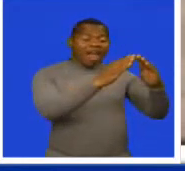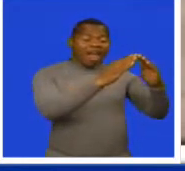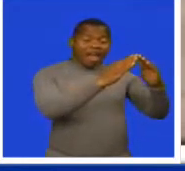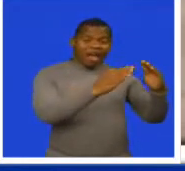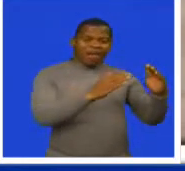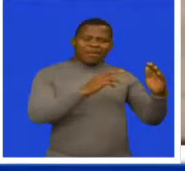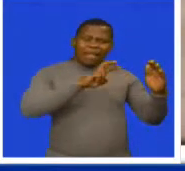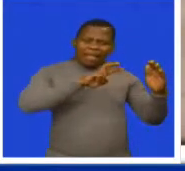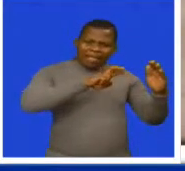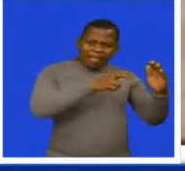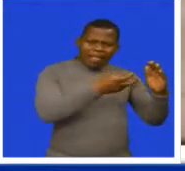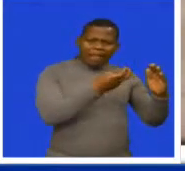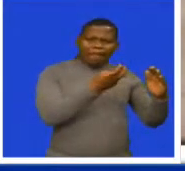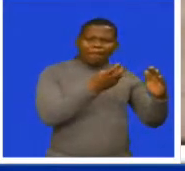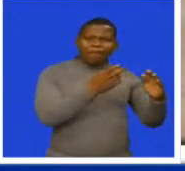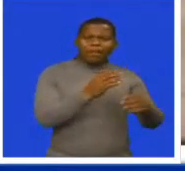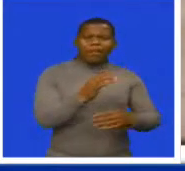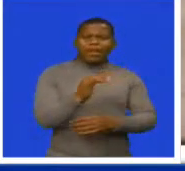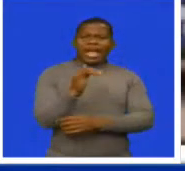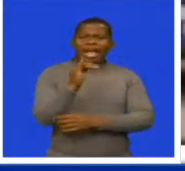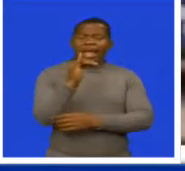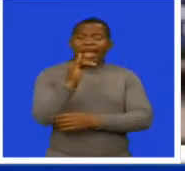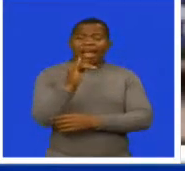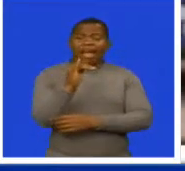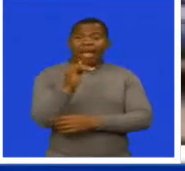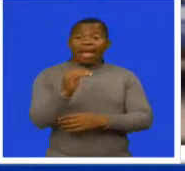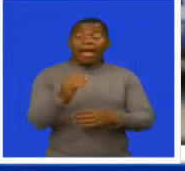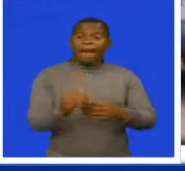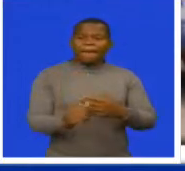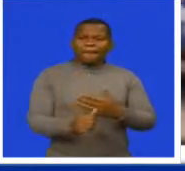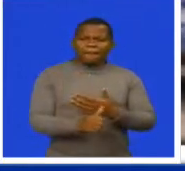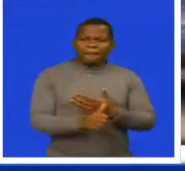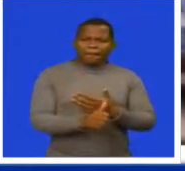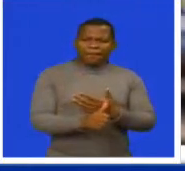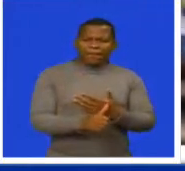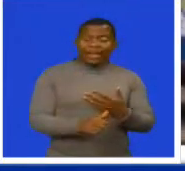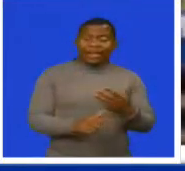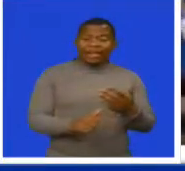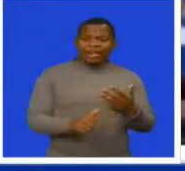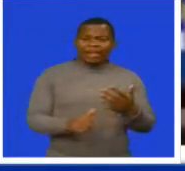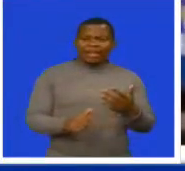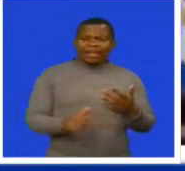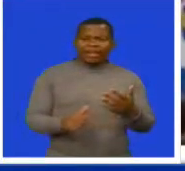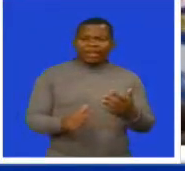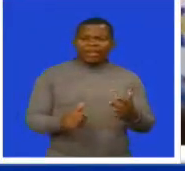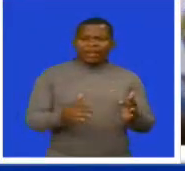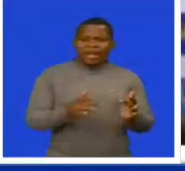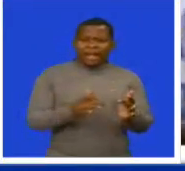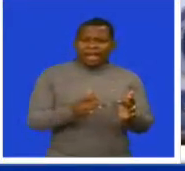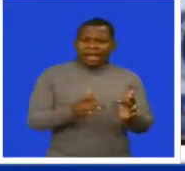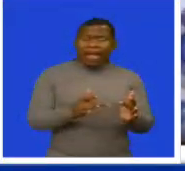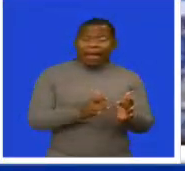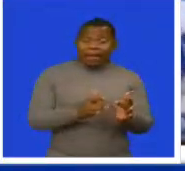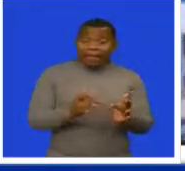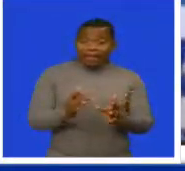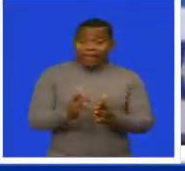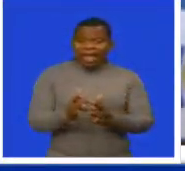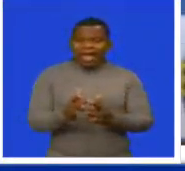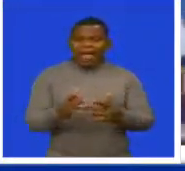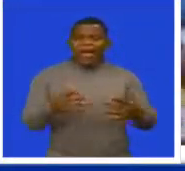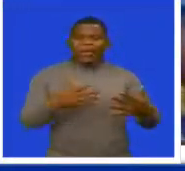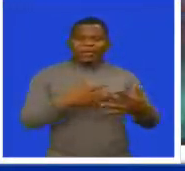ngeminyaka wa-2020 lapho khona kuthiwa bagcekeza bebati impahla letilinganiselwa etinkulungwaneni